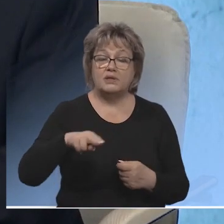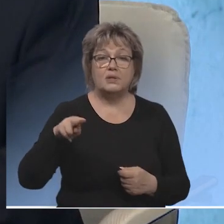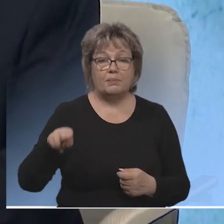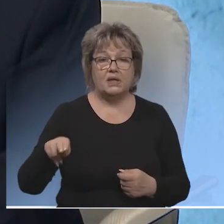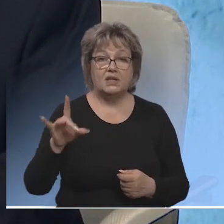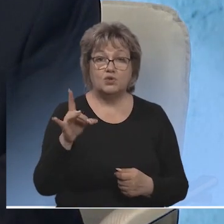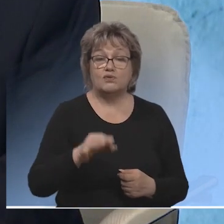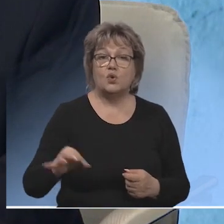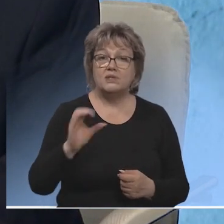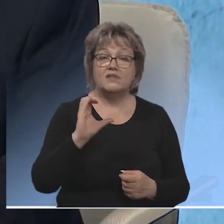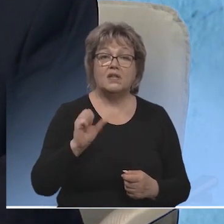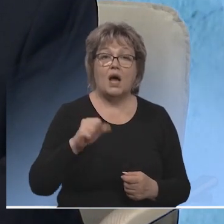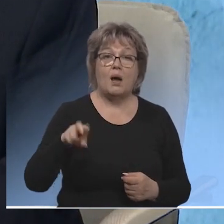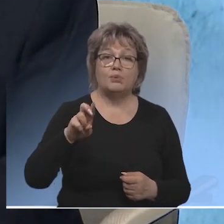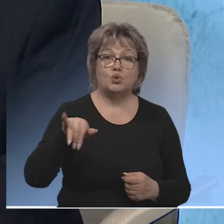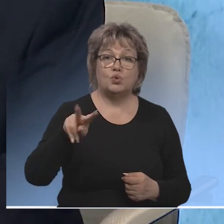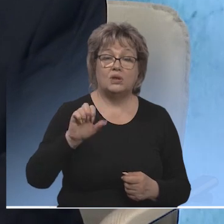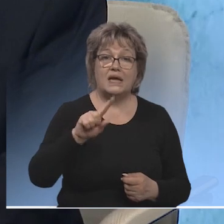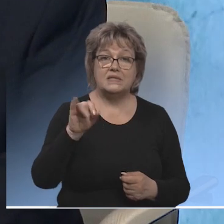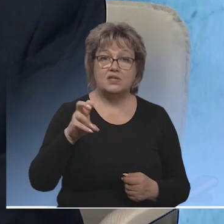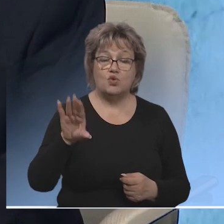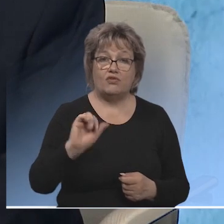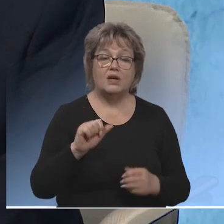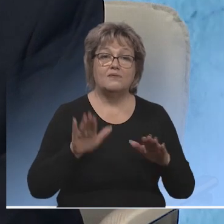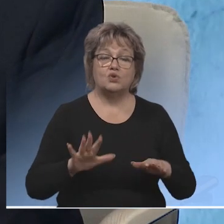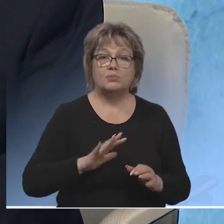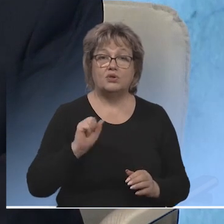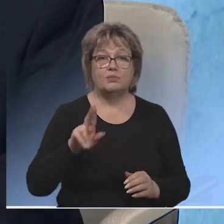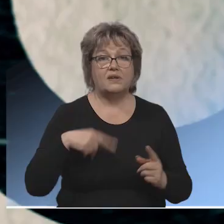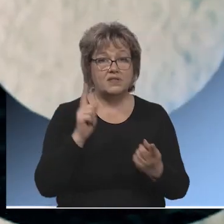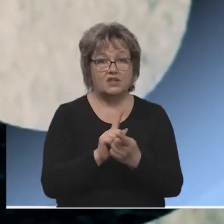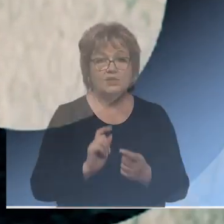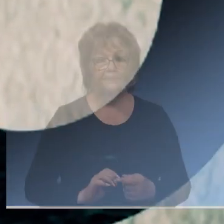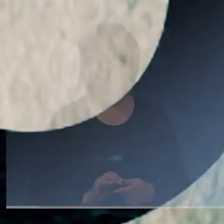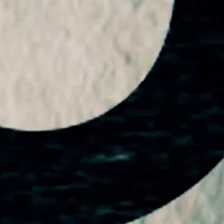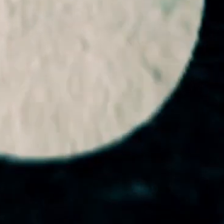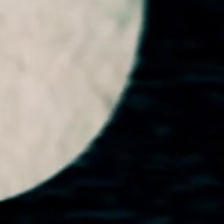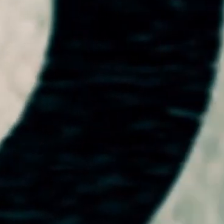Торгово-промышленной палаты Ростовской области Светлана Абдулазизова. В студии был Артем Тарасов. До встречи.